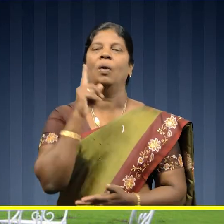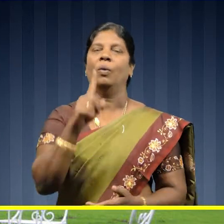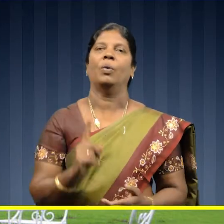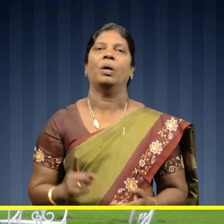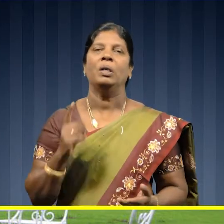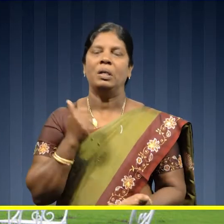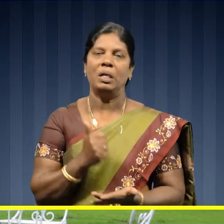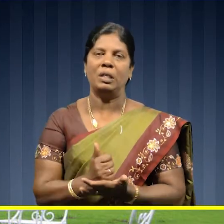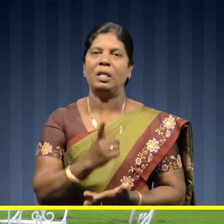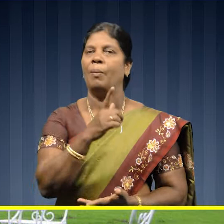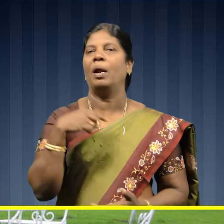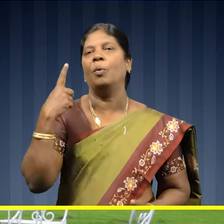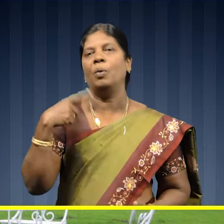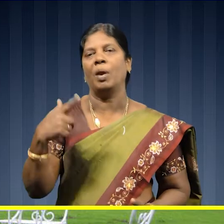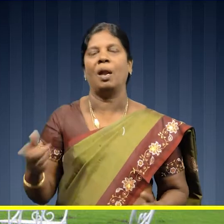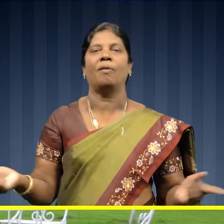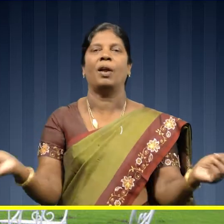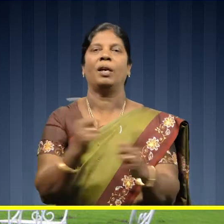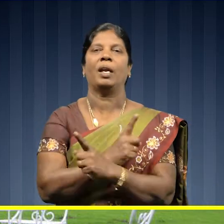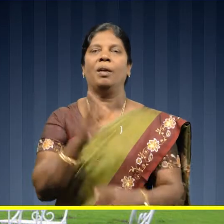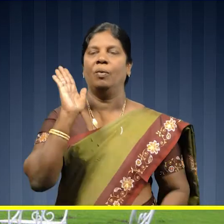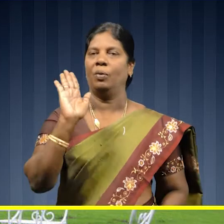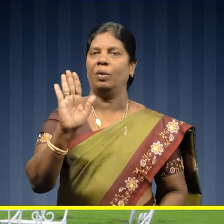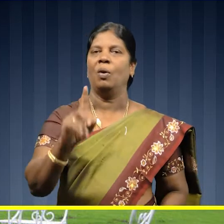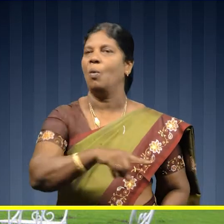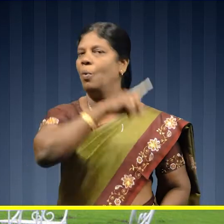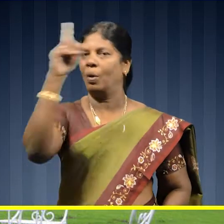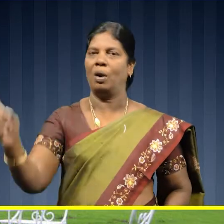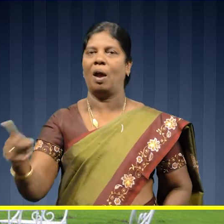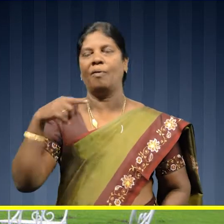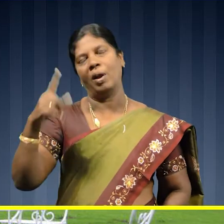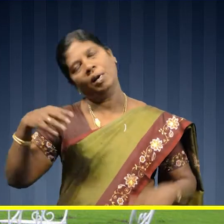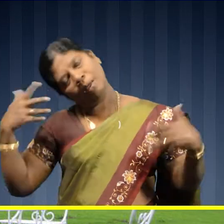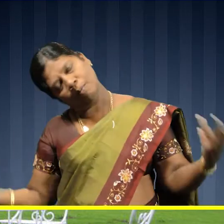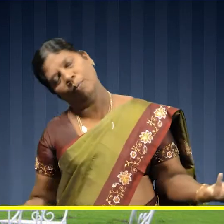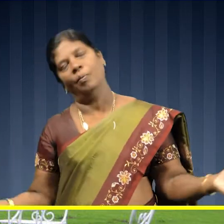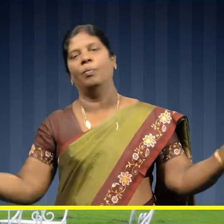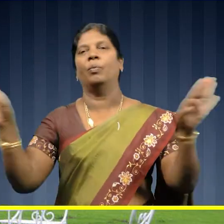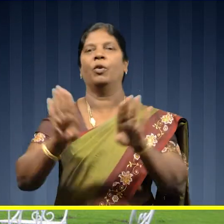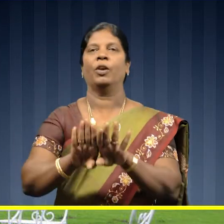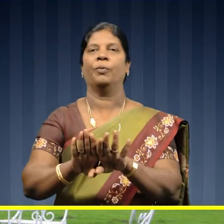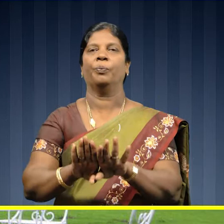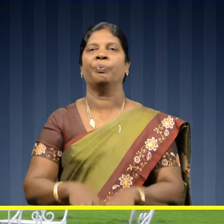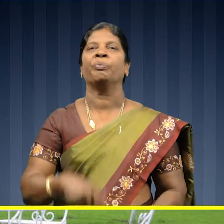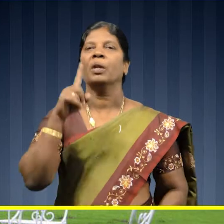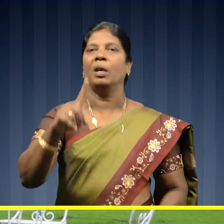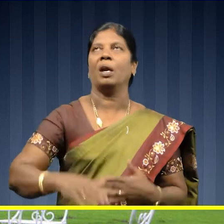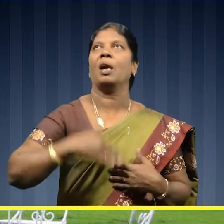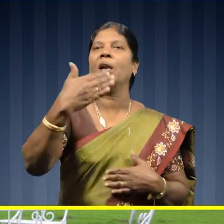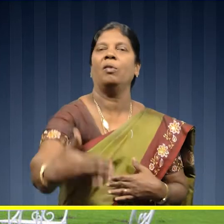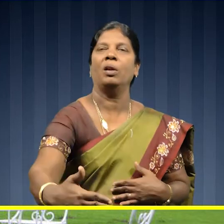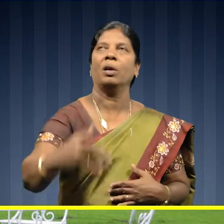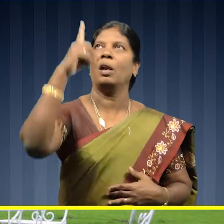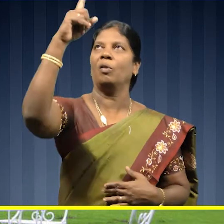நிஜமாக நீங்கள் சந்திக்க போகிற நிஜமான வாழ்க்கை உண்மை. என்ன? ஒரு நாள் உங்கள் வாழ்க்கை முடிவடையும்,